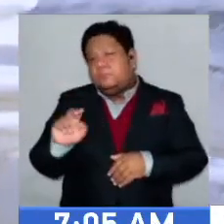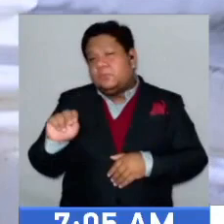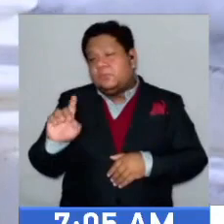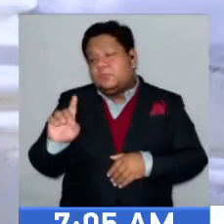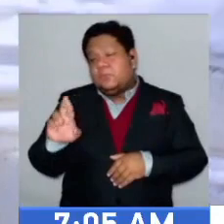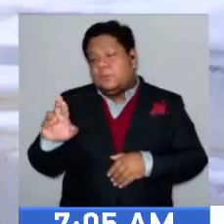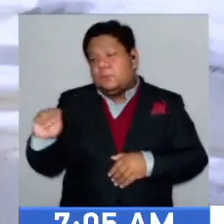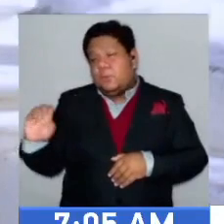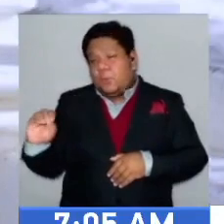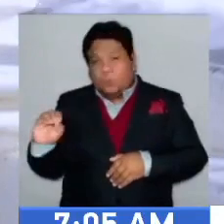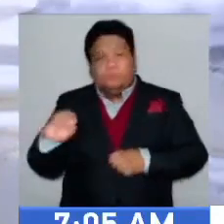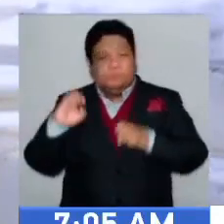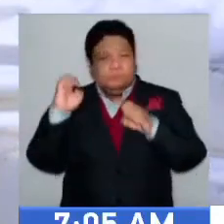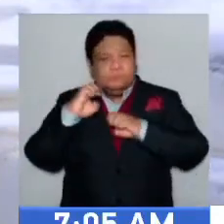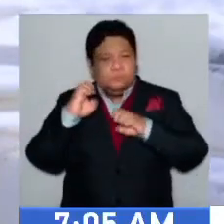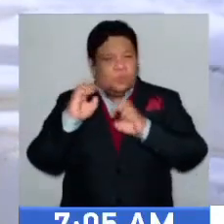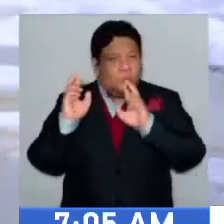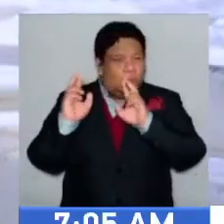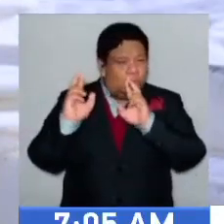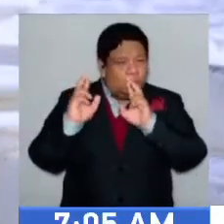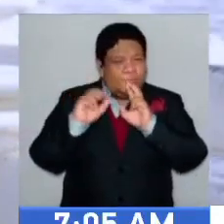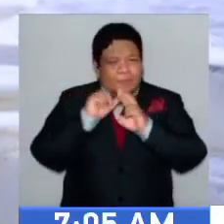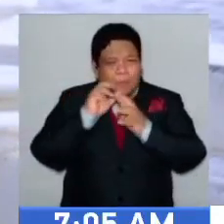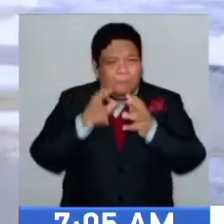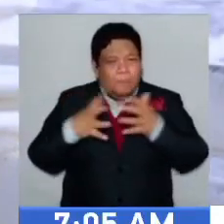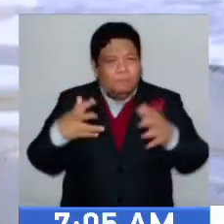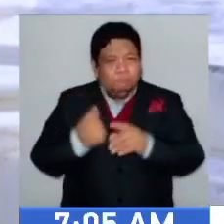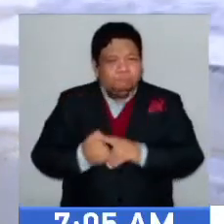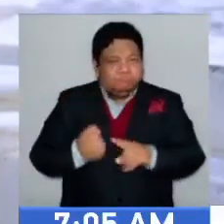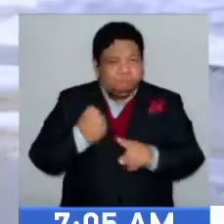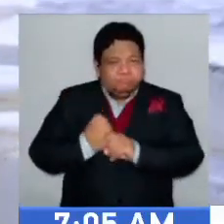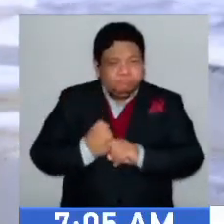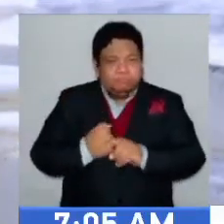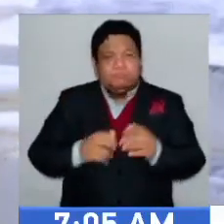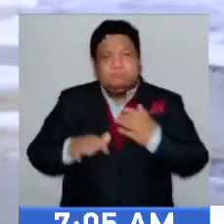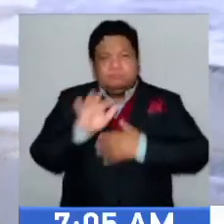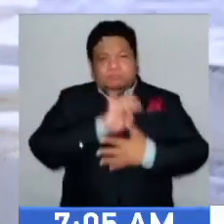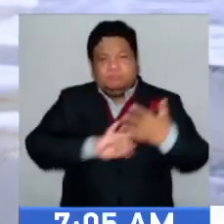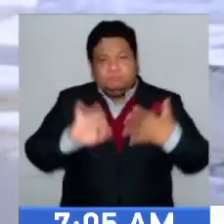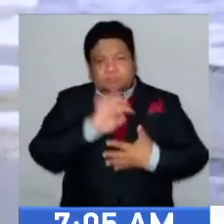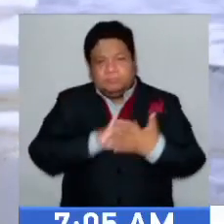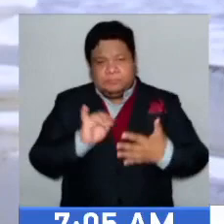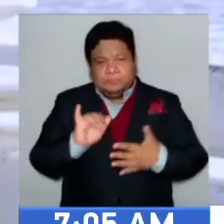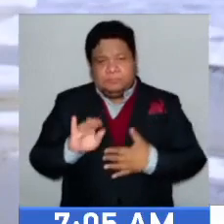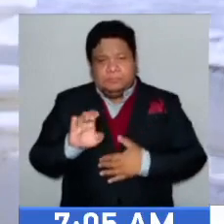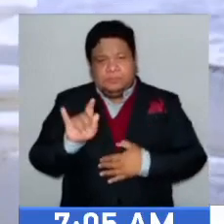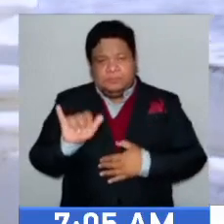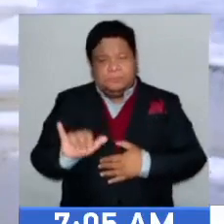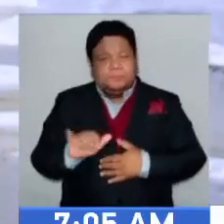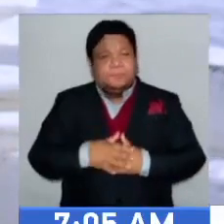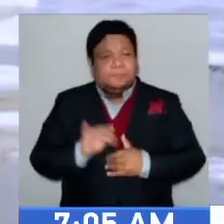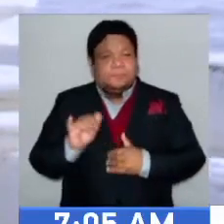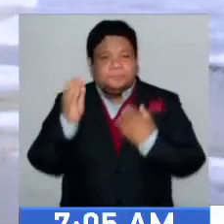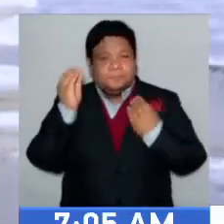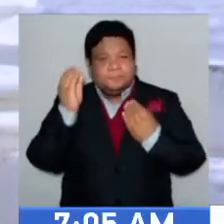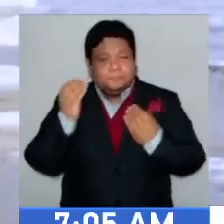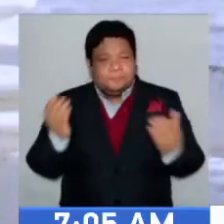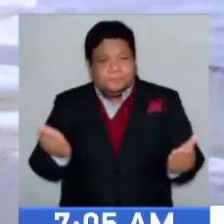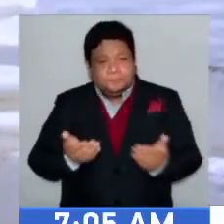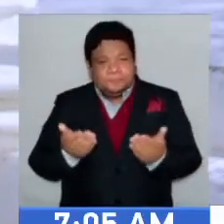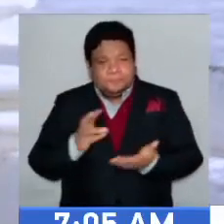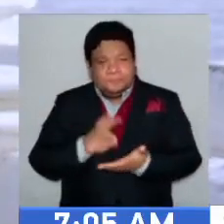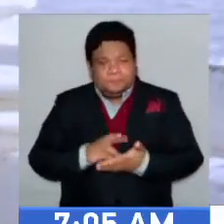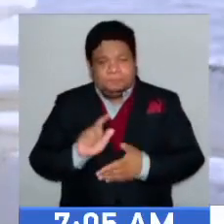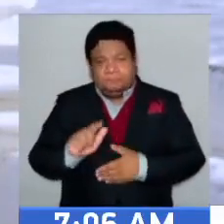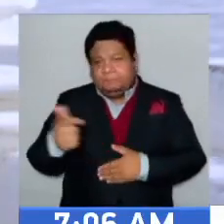masyadong maka-apekto sa kanila ang bagyong Betty. Yan muna ang latest mula rito sa Baler. Balik sa iyo, Igan.